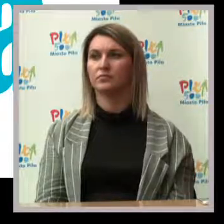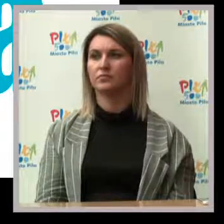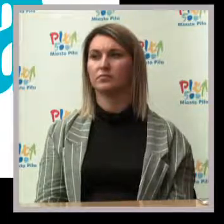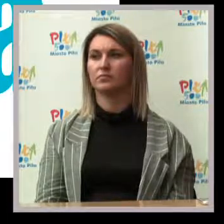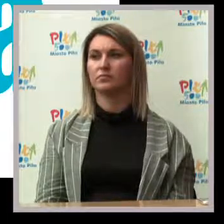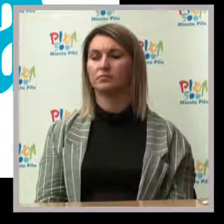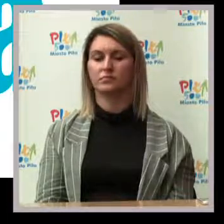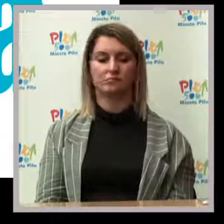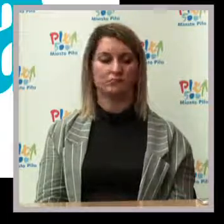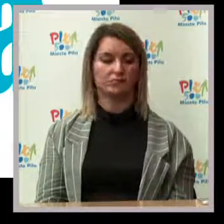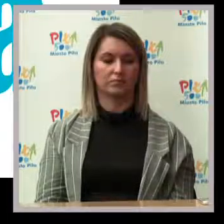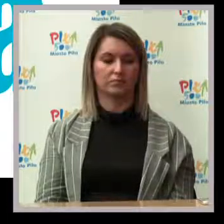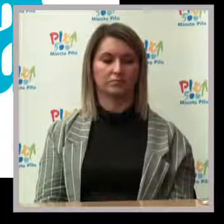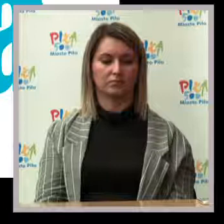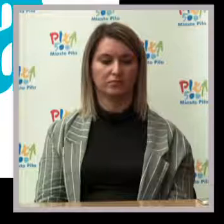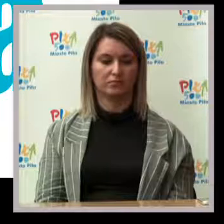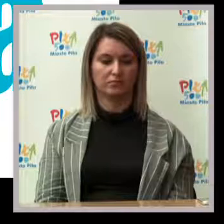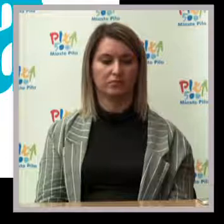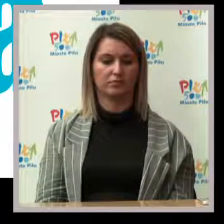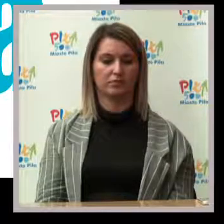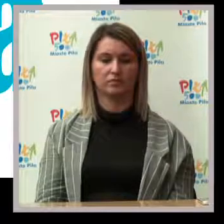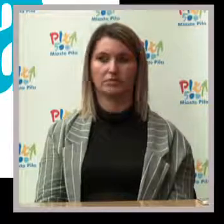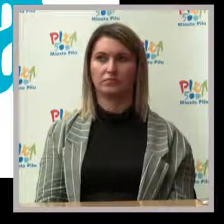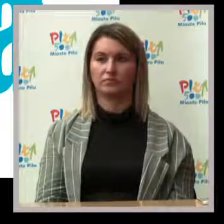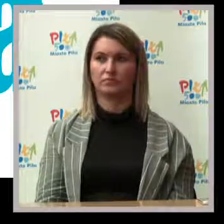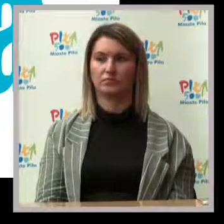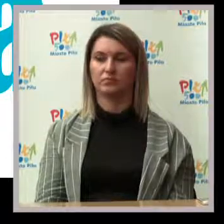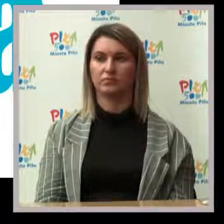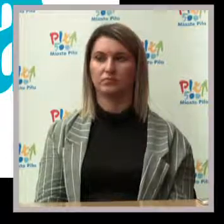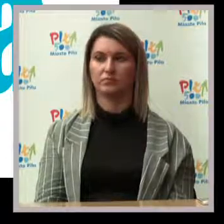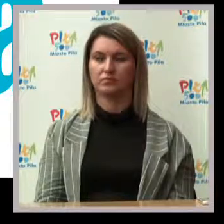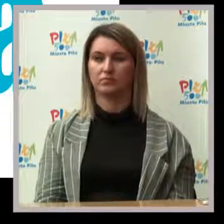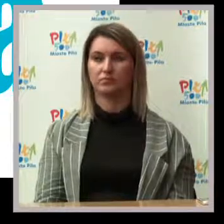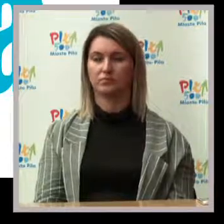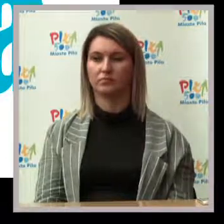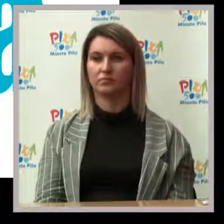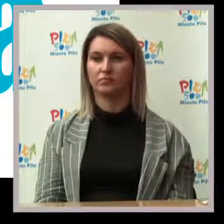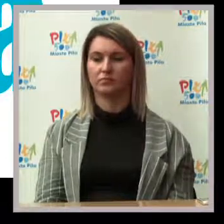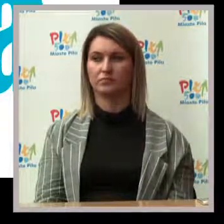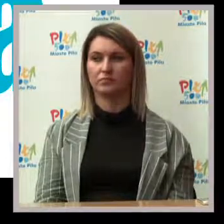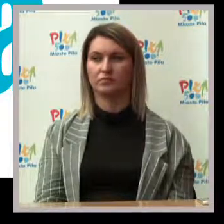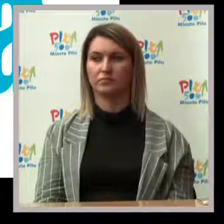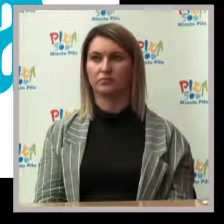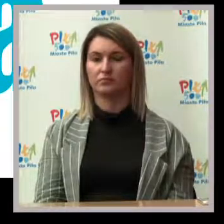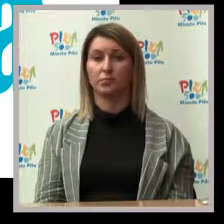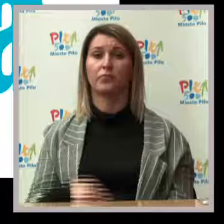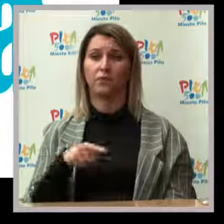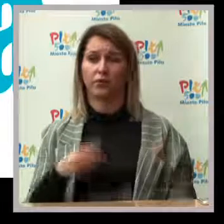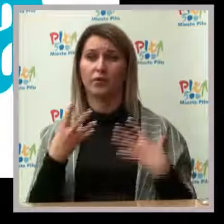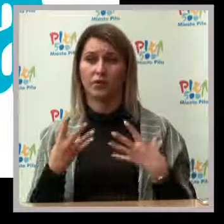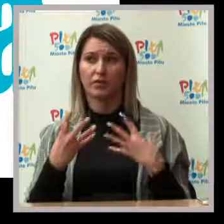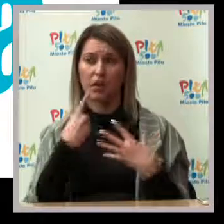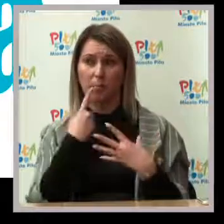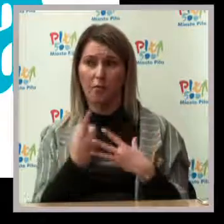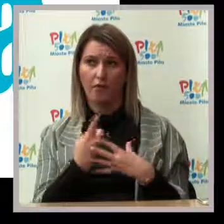dla samego rozwoju lotniska. I w tym miejscu też chciałbym powiedzieć o takim wyzwaniu, które